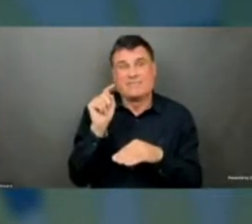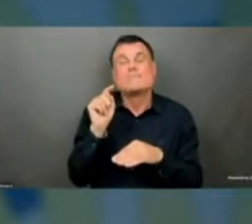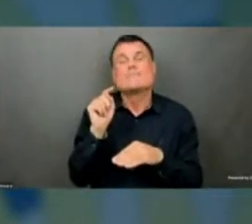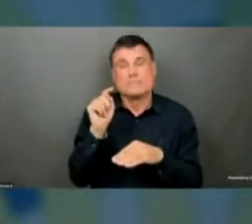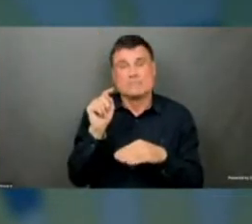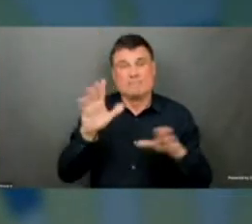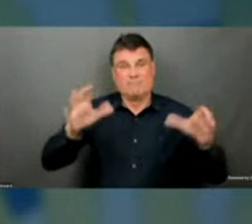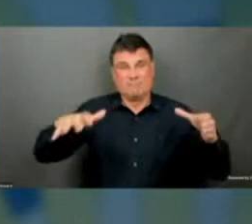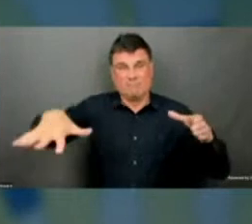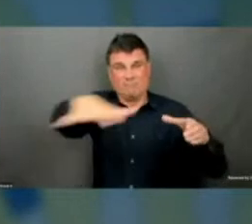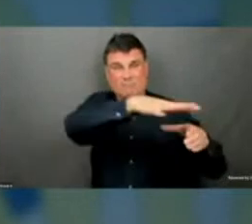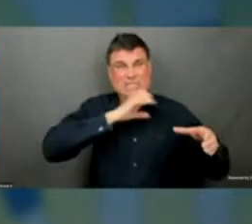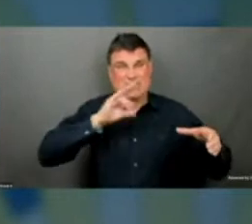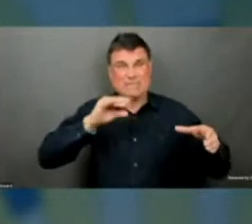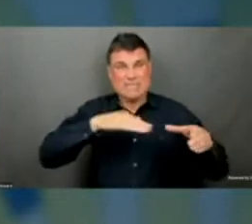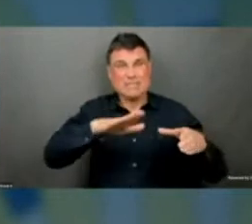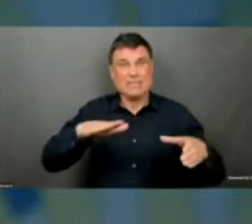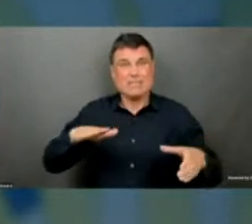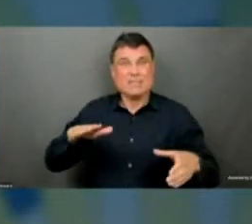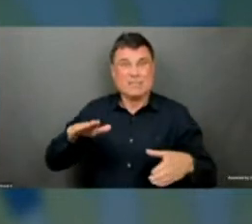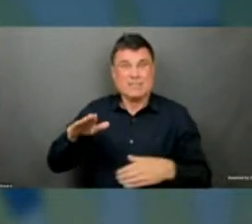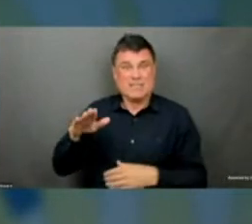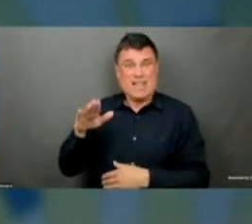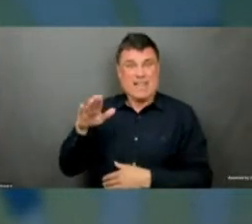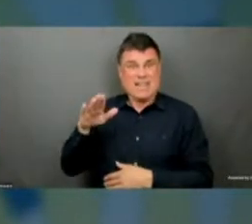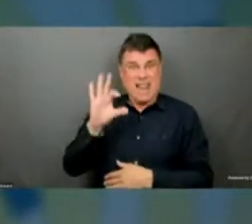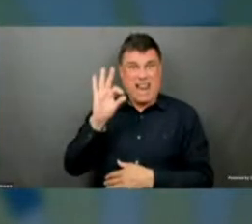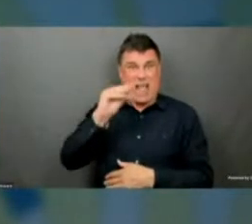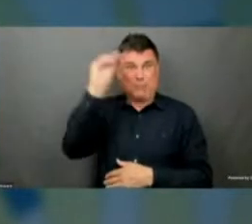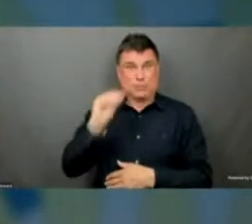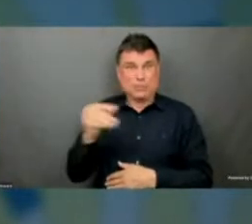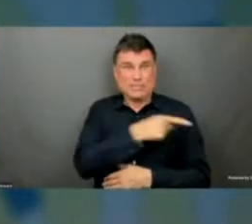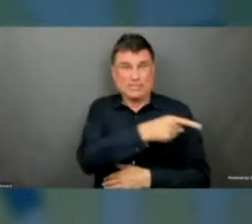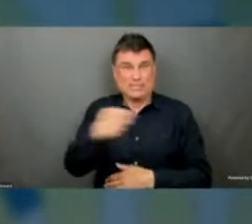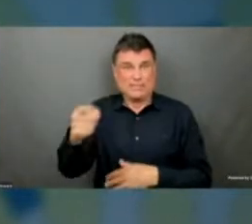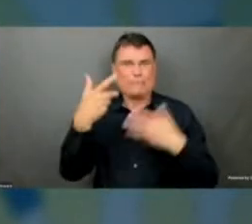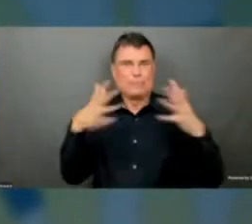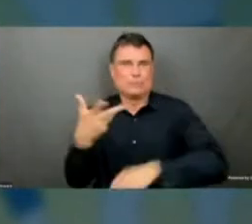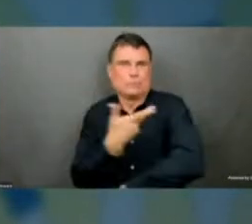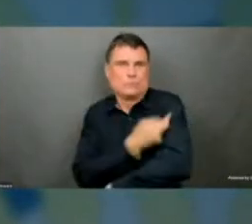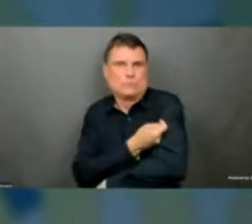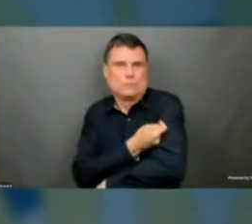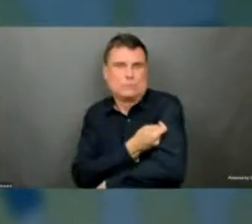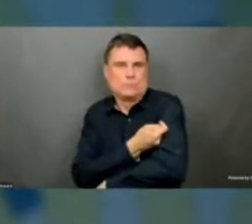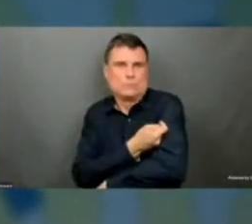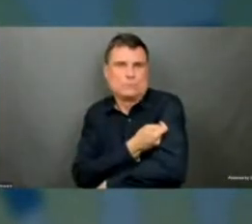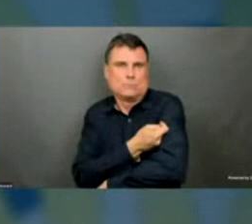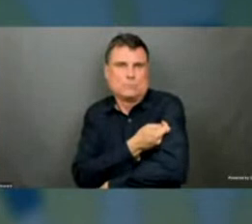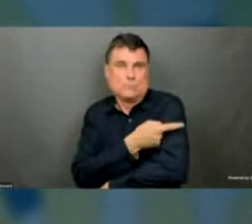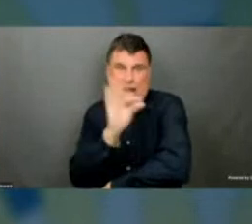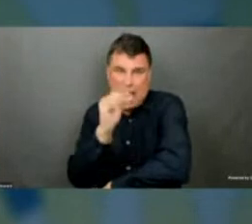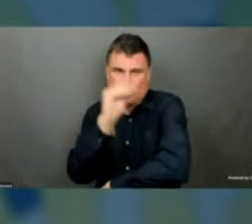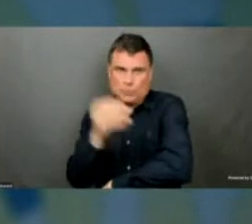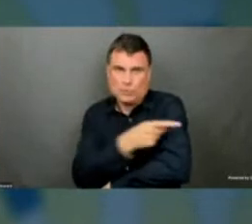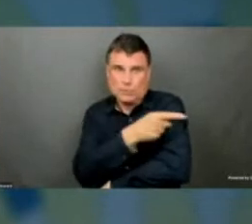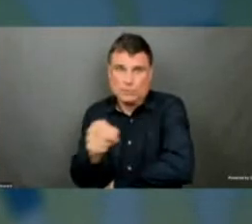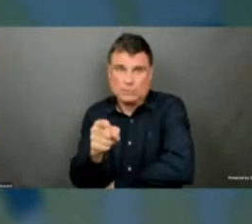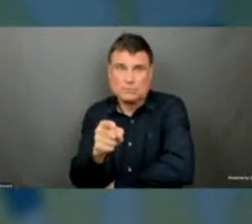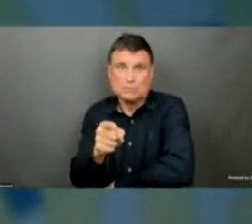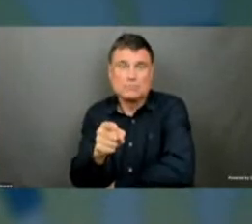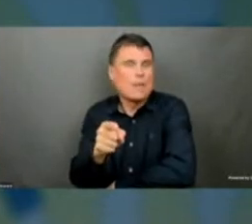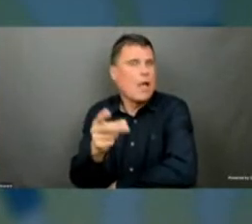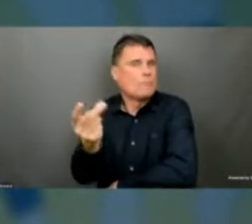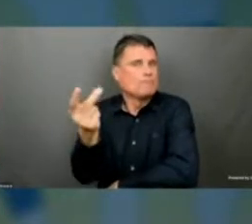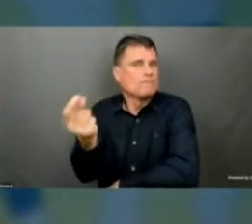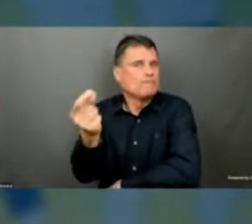of residents in long-term care 这个呢是70岁以上的长期护理院的居民的这个情况他也是